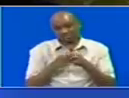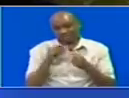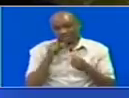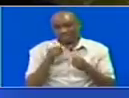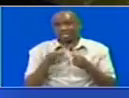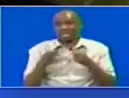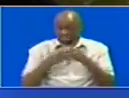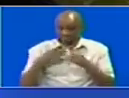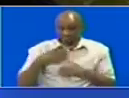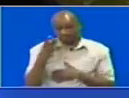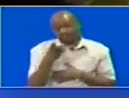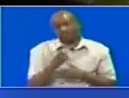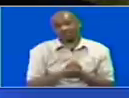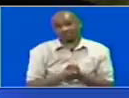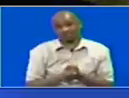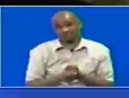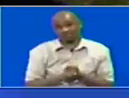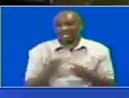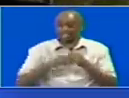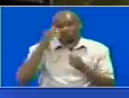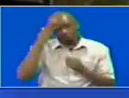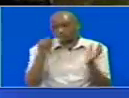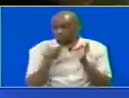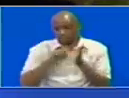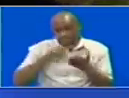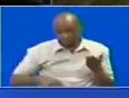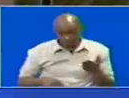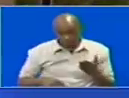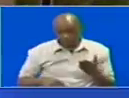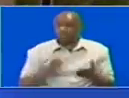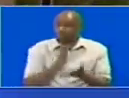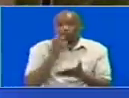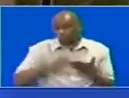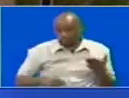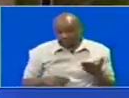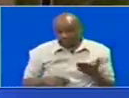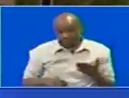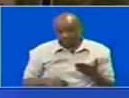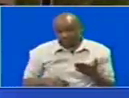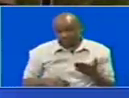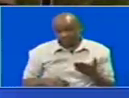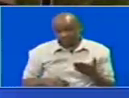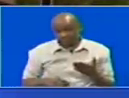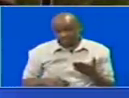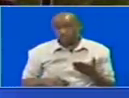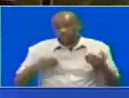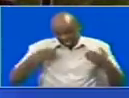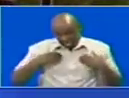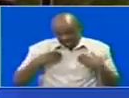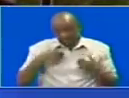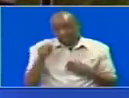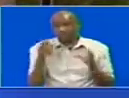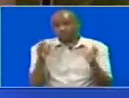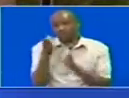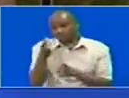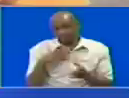98 wako na virusi. Unajua shida ni kwamba ama ukweli. Kuna LGBTI wako mpaka